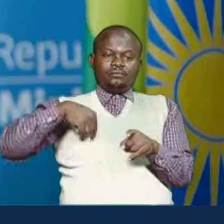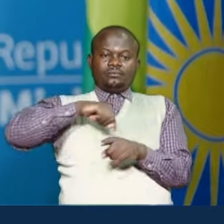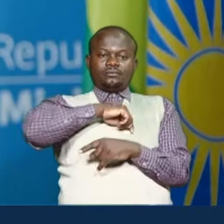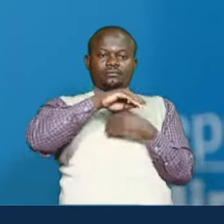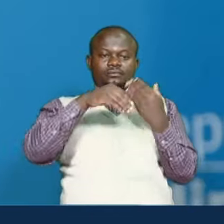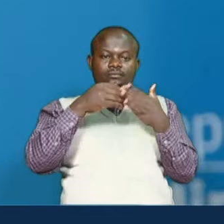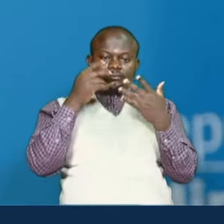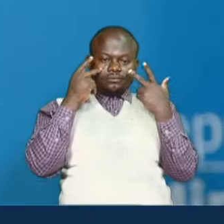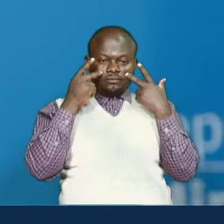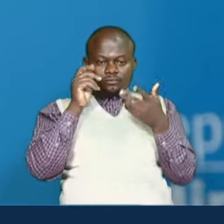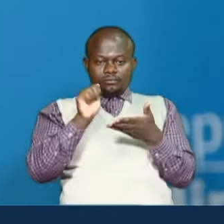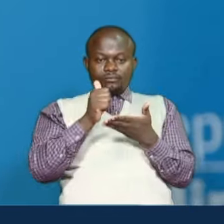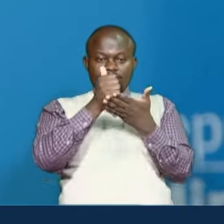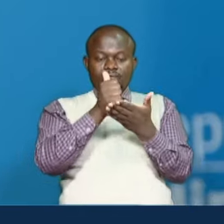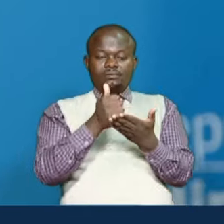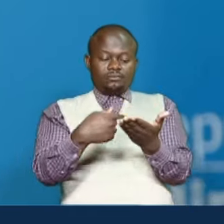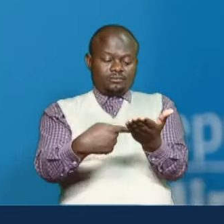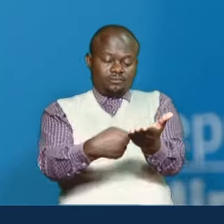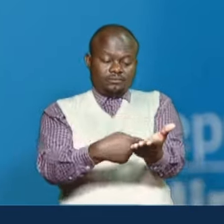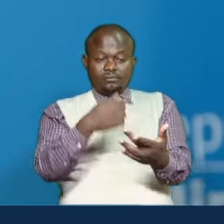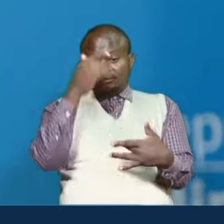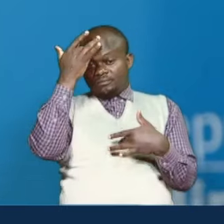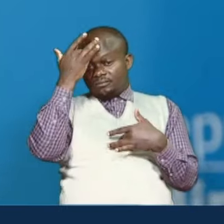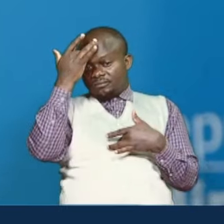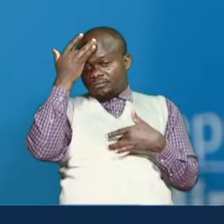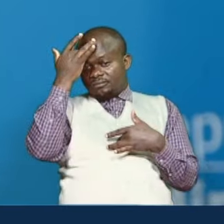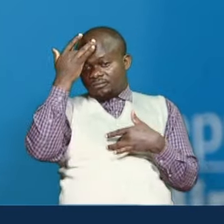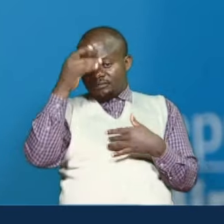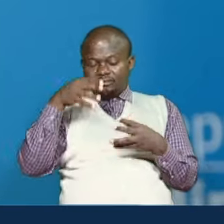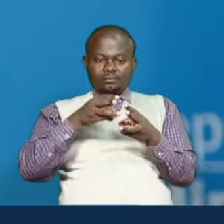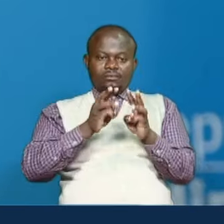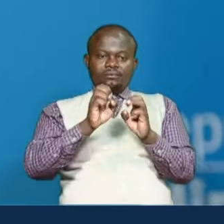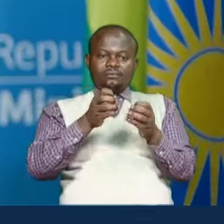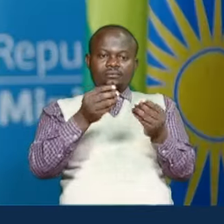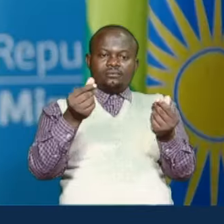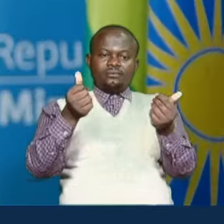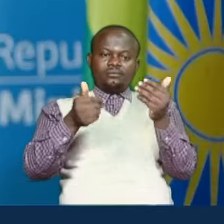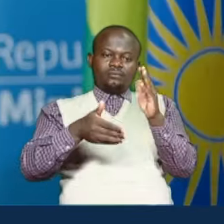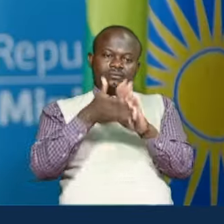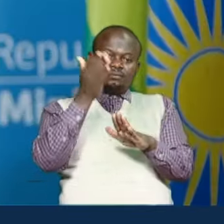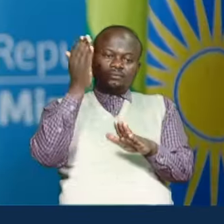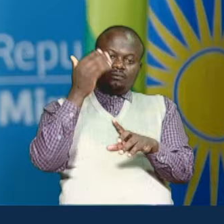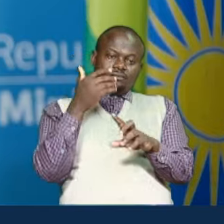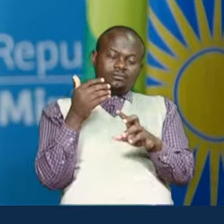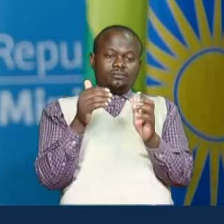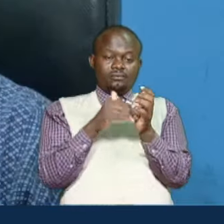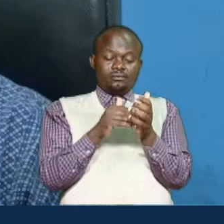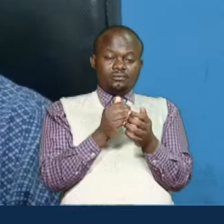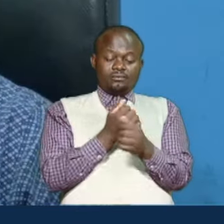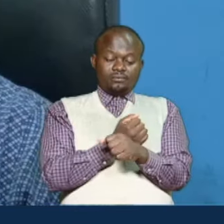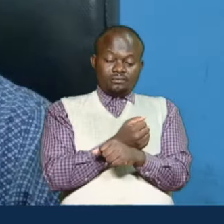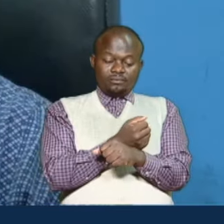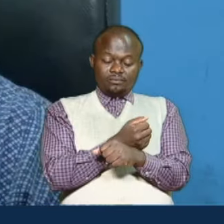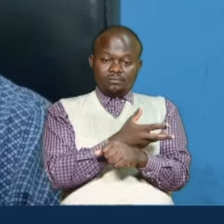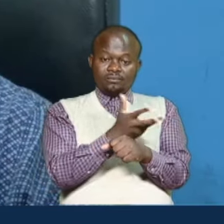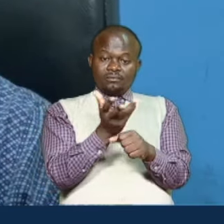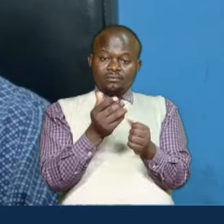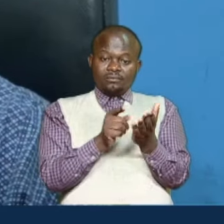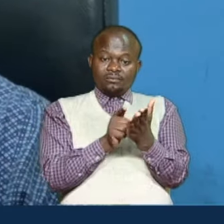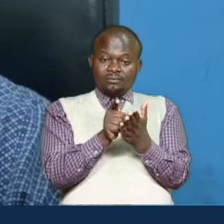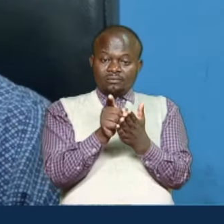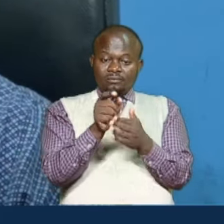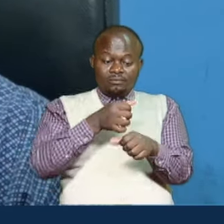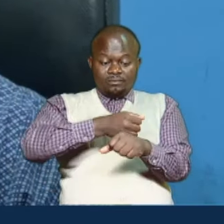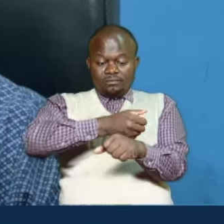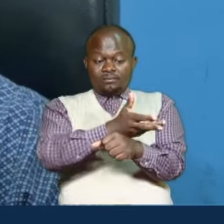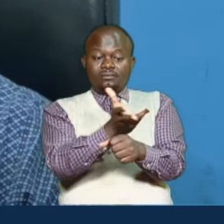ko byafasha mu kuvura abarwaye ku buryo bakira vuba ni virusi rero mu by'ukuri